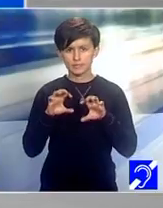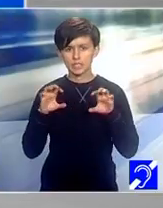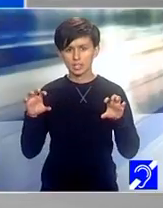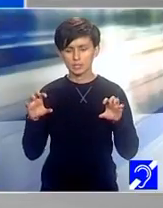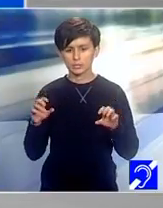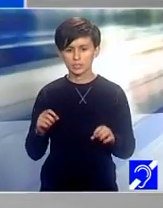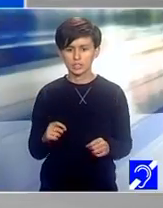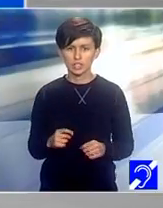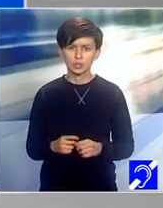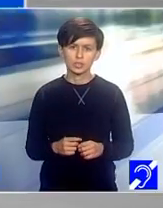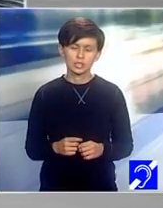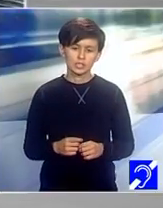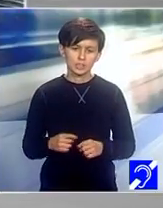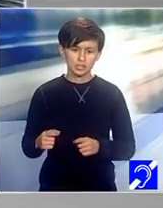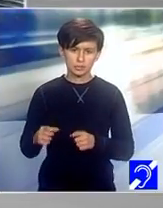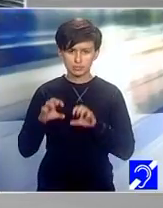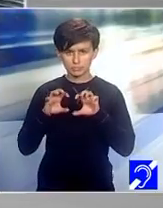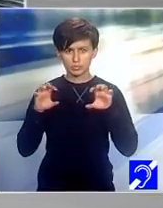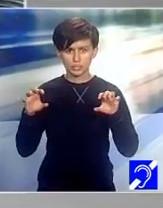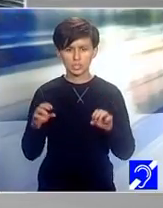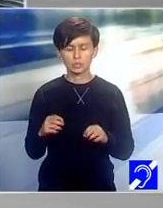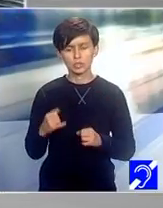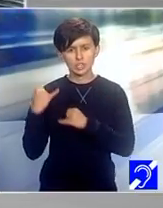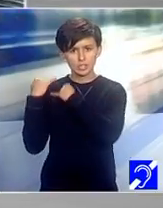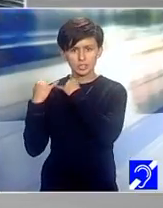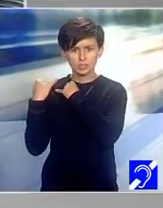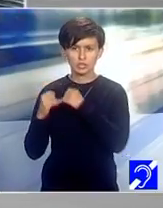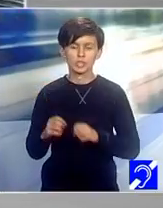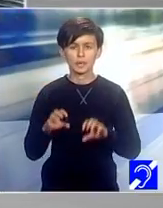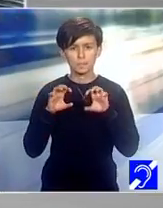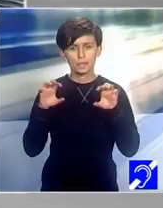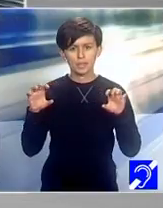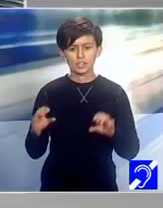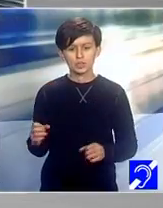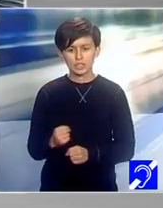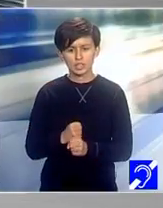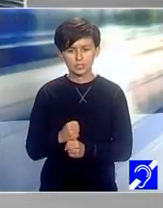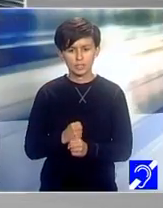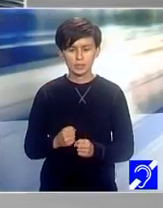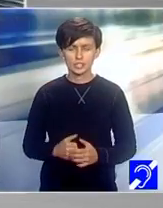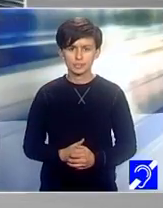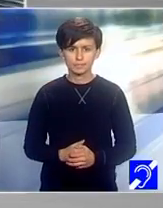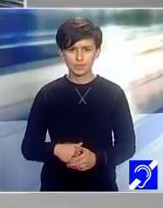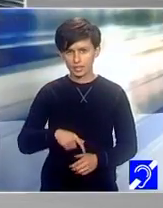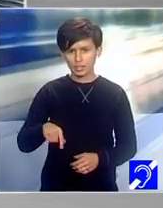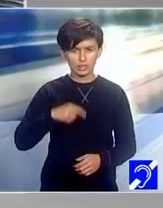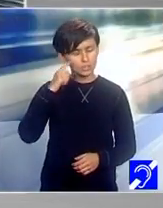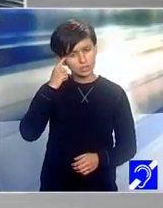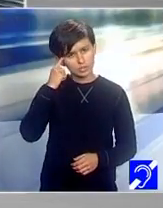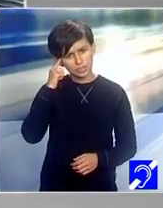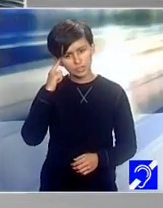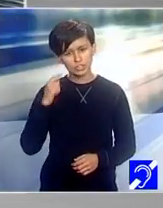clădirea Muzeului de Istorie. Și aș mai aduce un aspect foarte important, care mi se pare că îl omitem. Știm cu toții, din viața